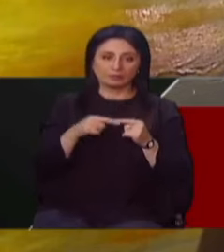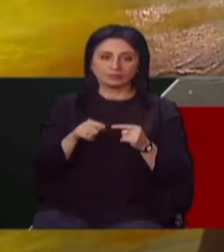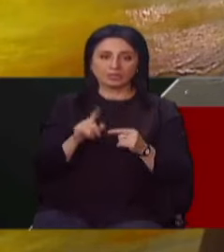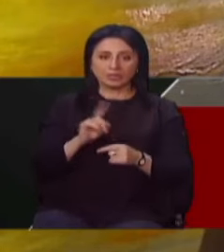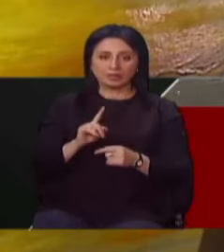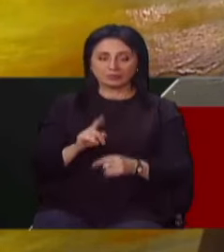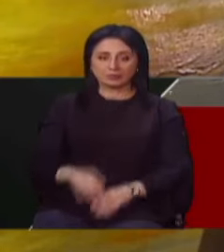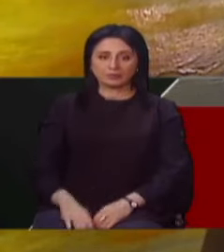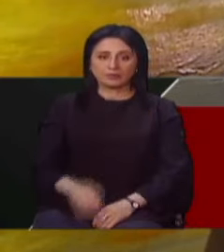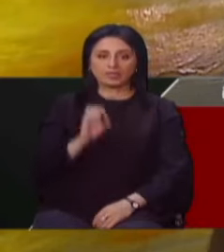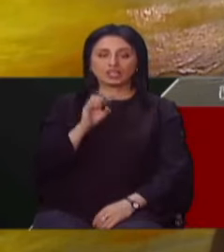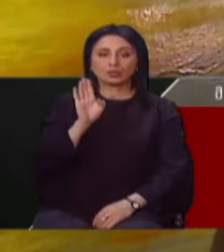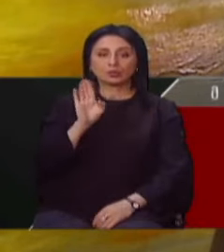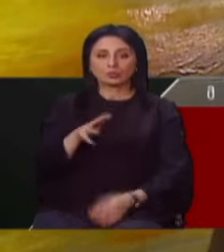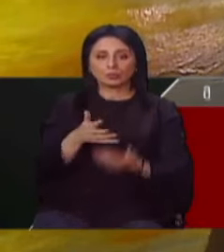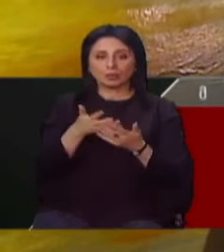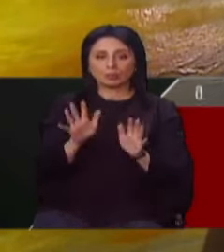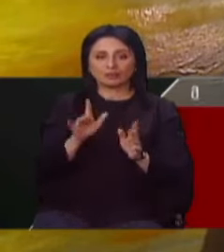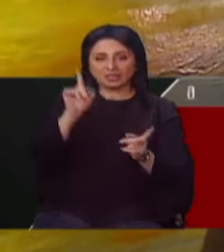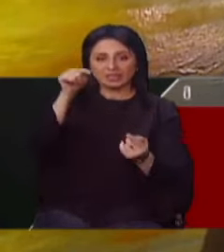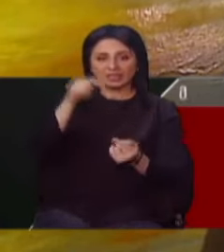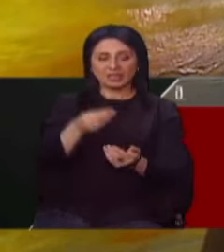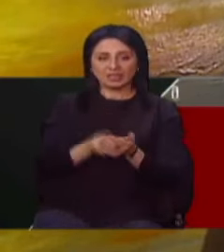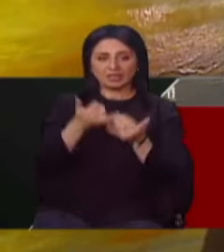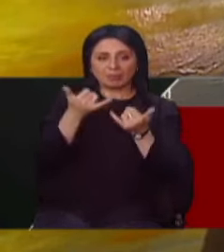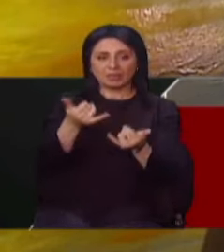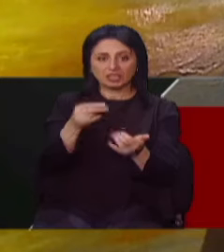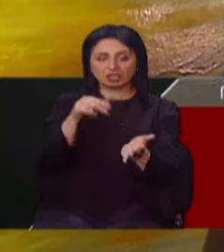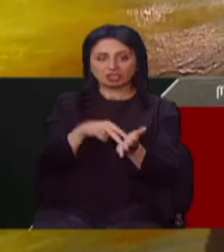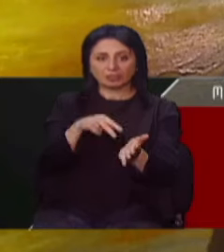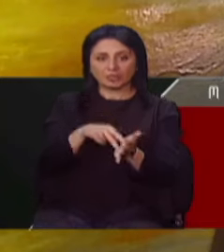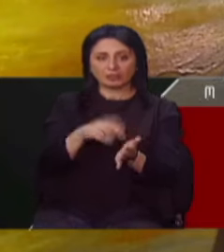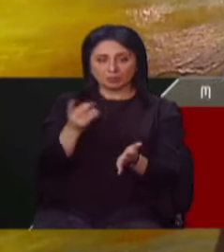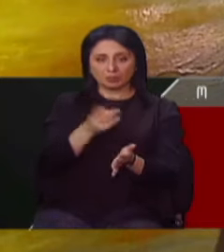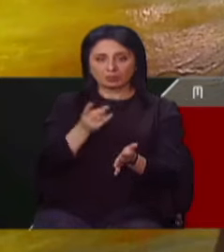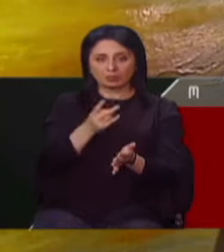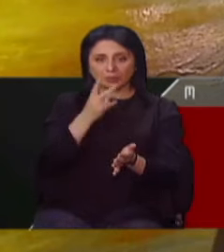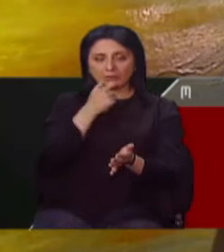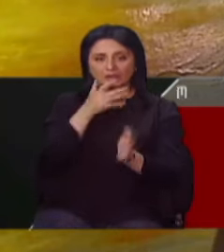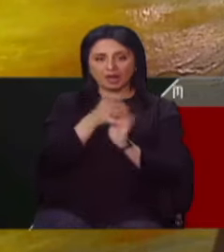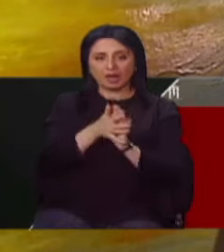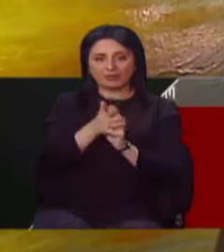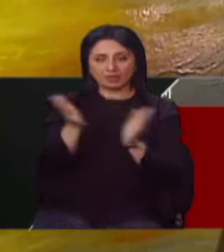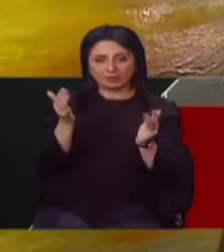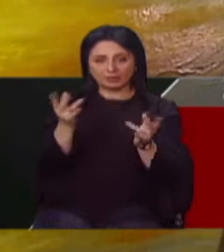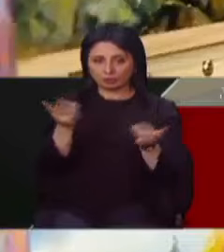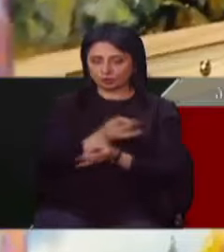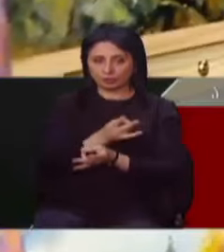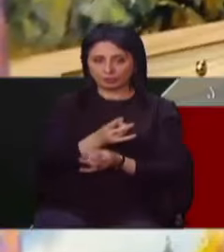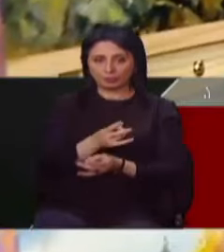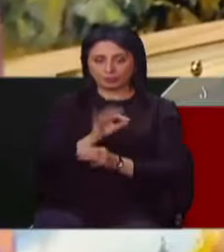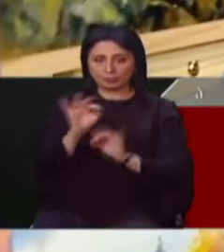უამრავი სხვა რამ, რომელსაც კიდე უფრო მეტად სათანადოდ დაფასება, შეფასება და ნახველთა მოზიდვა